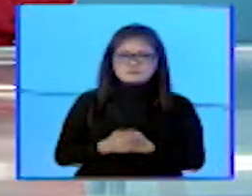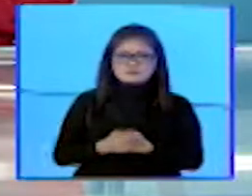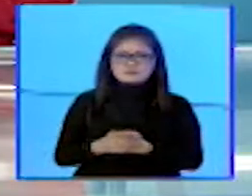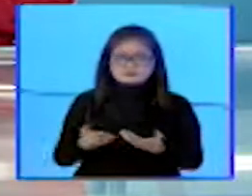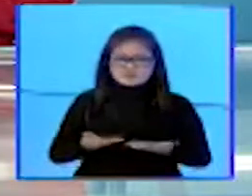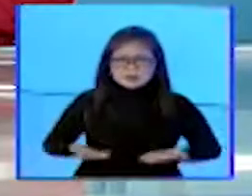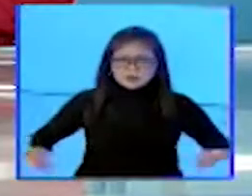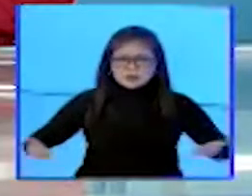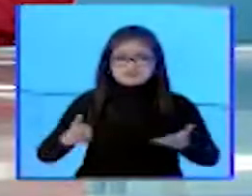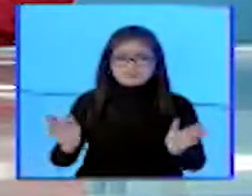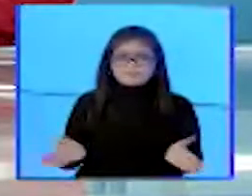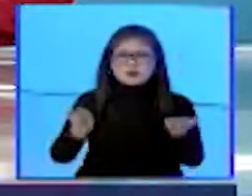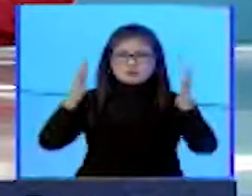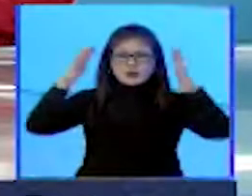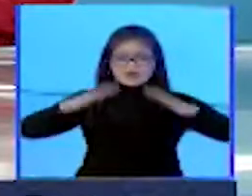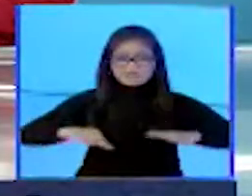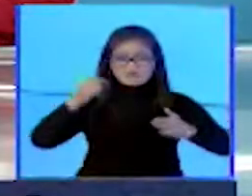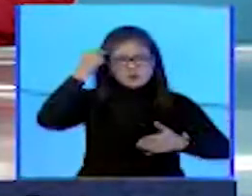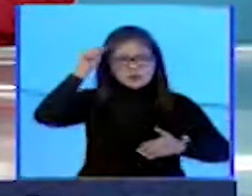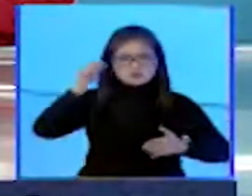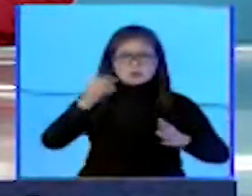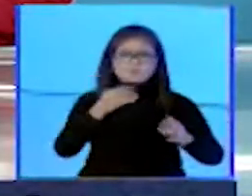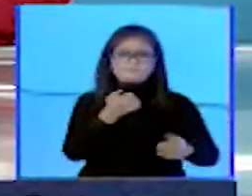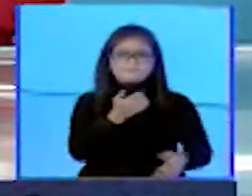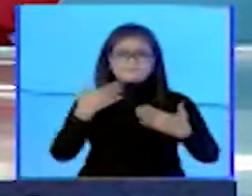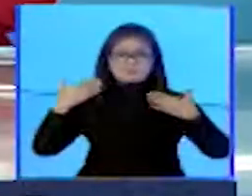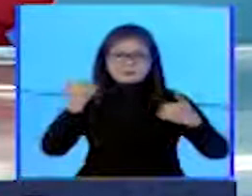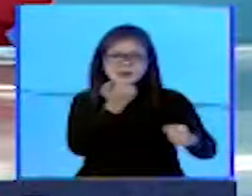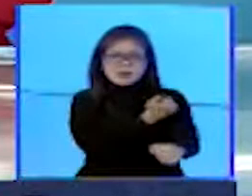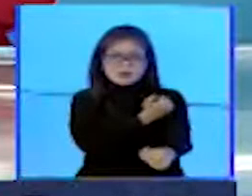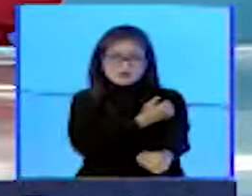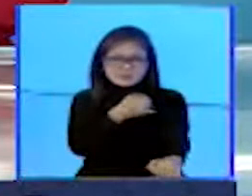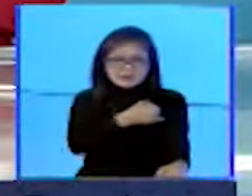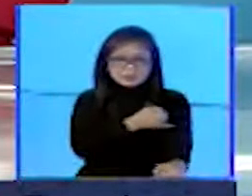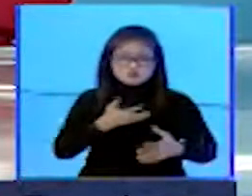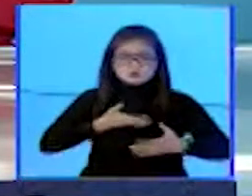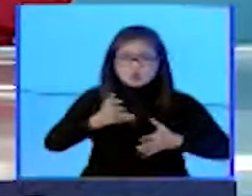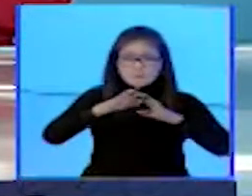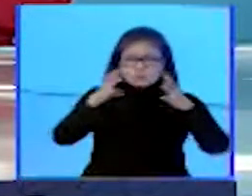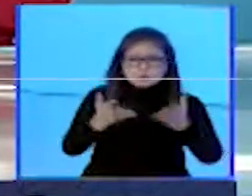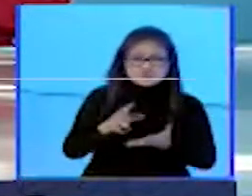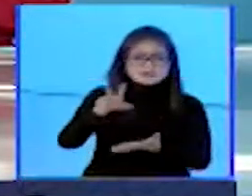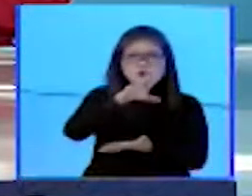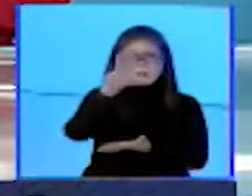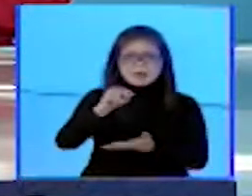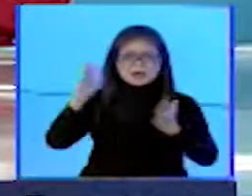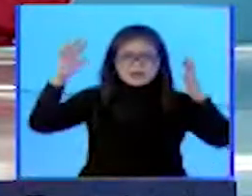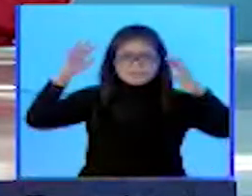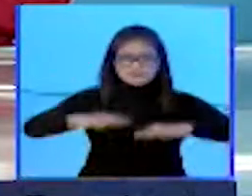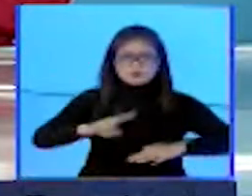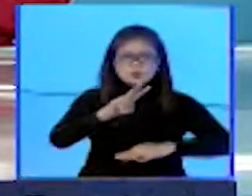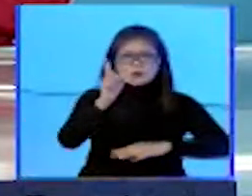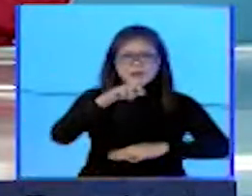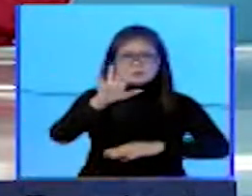Pemirsa, diduga kondisi bangunan rapuh kantor Badan Narkotika Kabupaten Sukabumi, Jawa Barat, ambruk. 2 dari 5 pegawai BNN